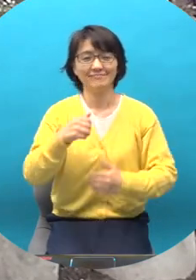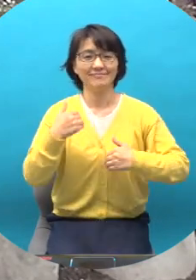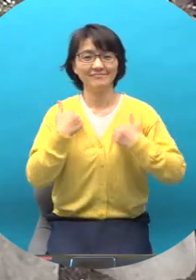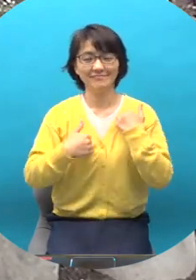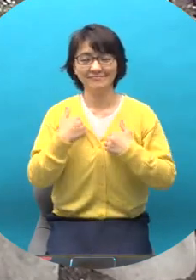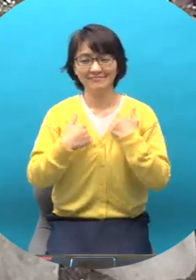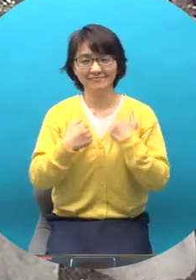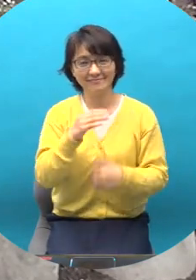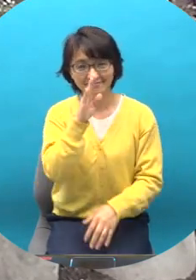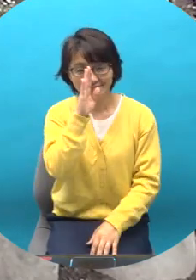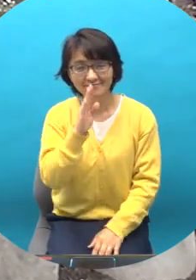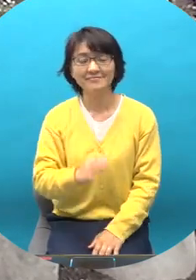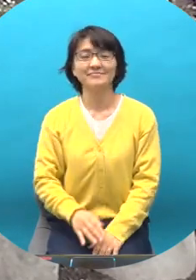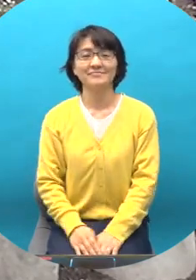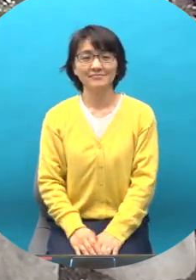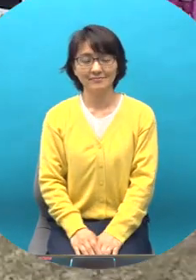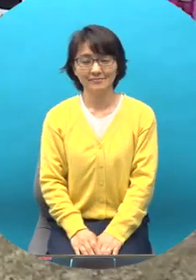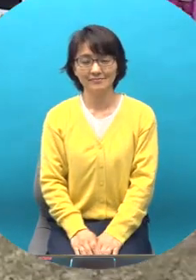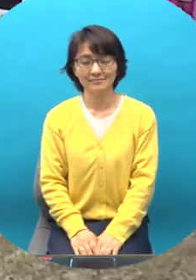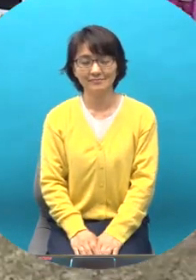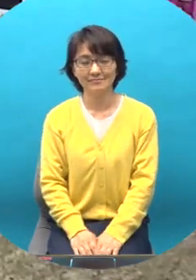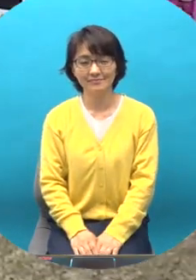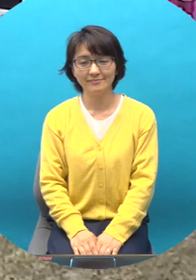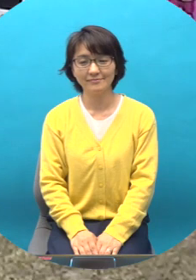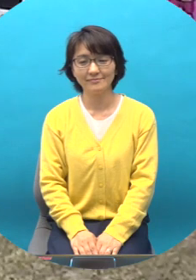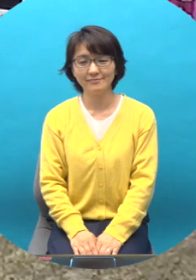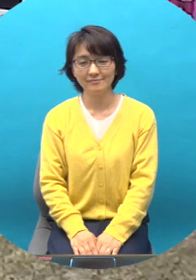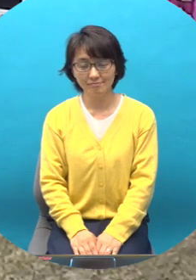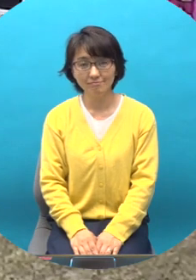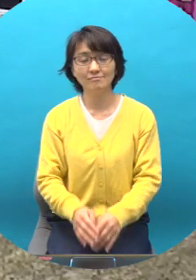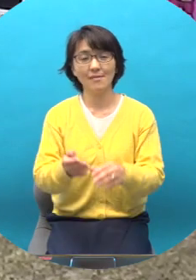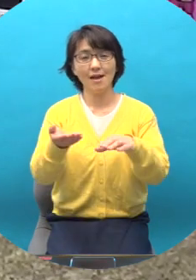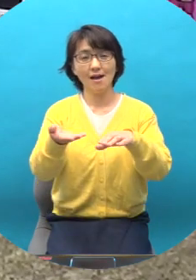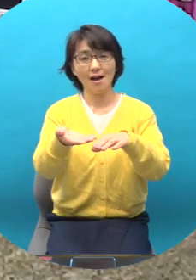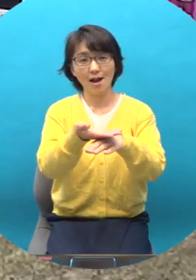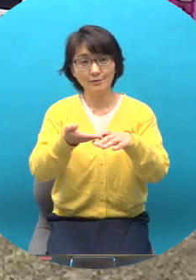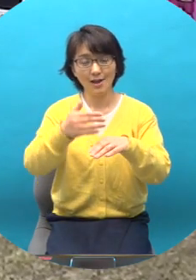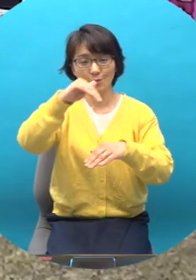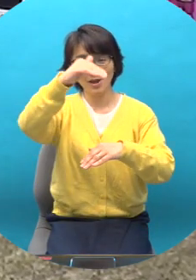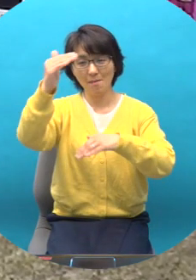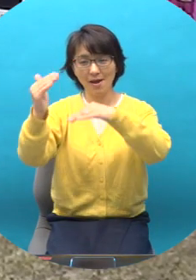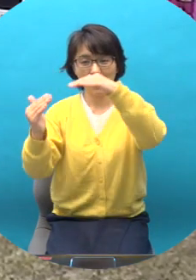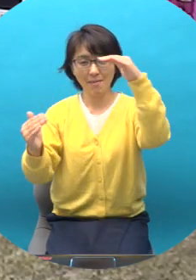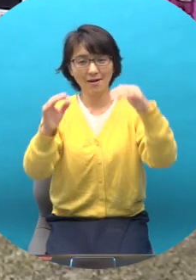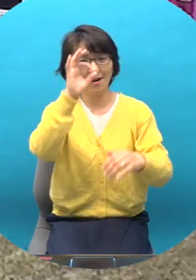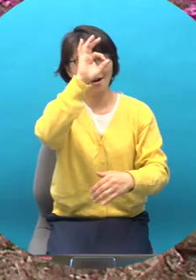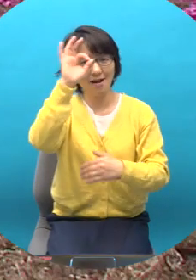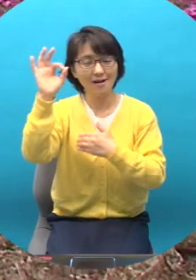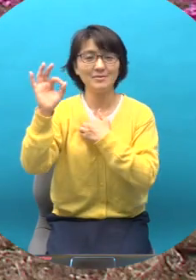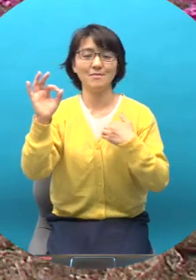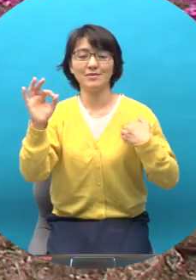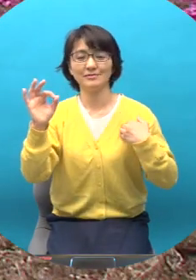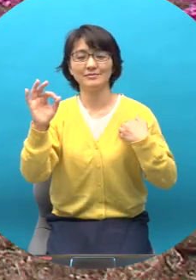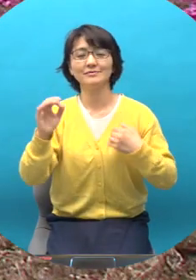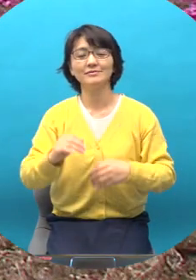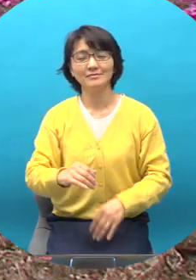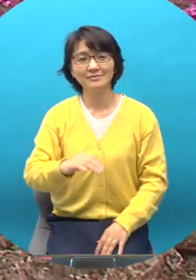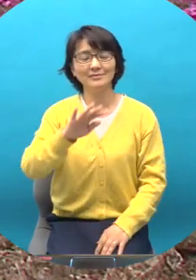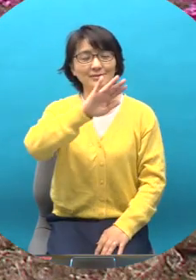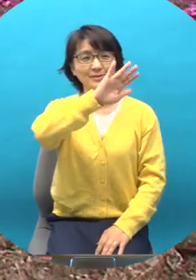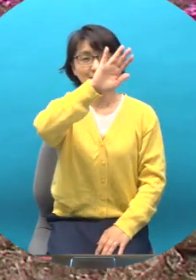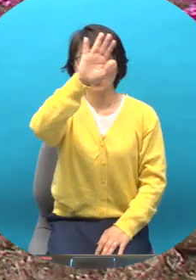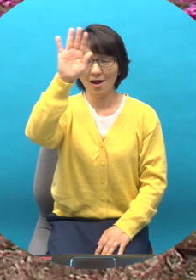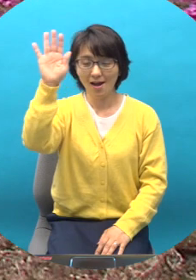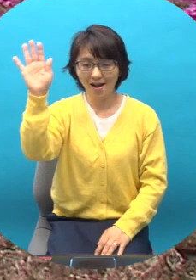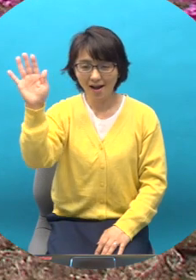てお楽しみください。また園内から榛名山の山々が見えます。真っ